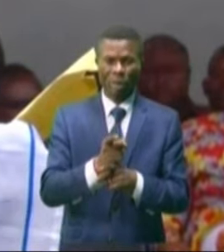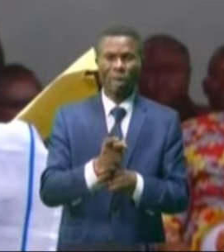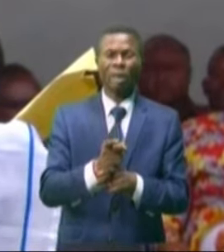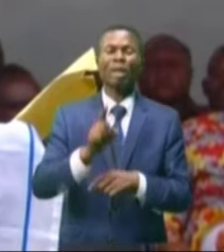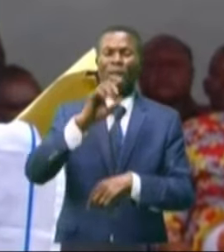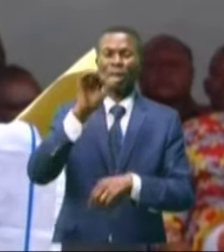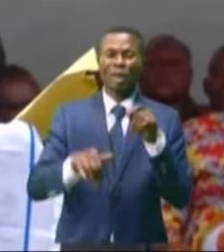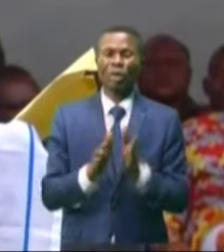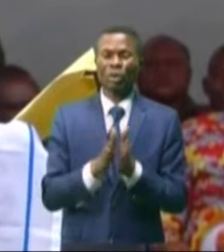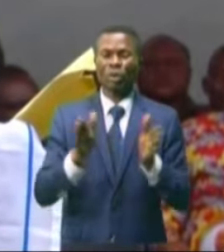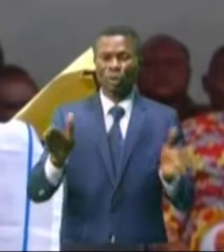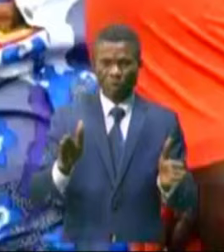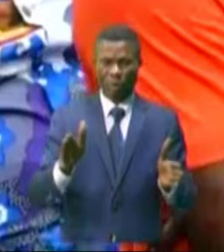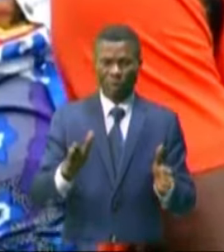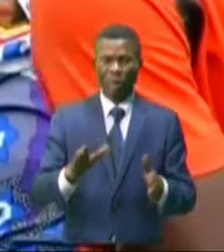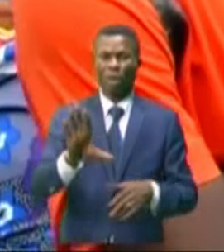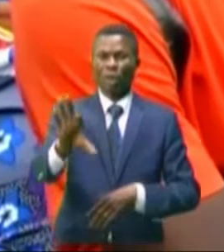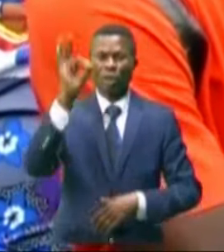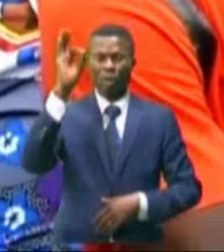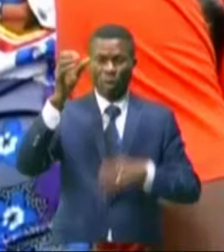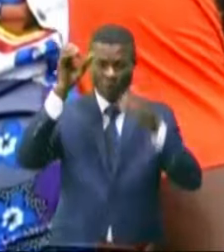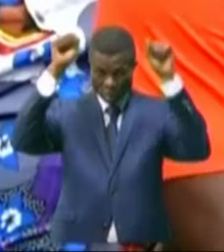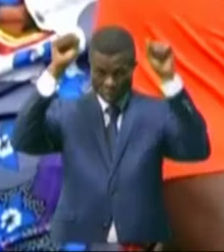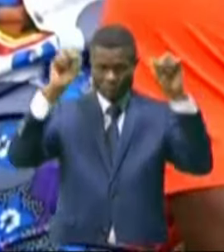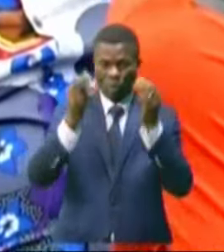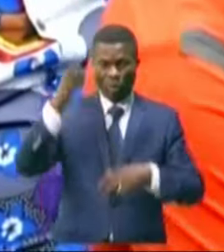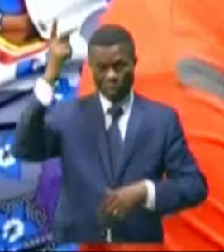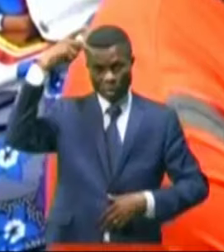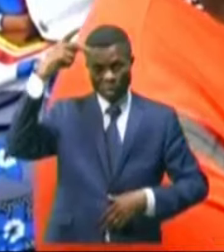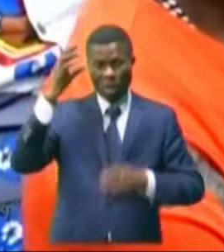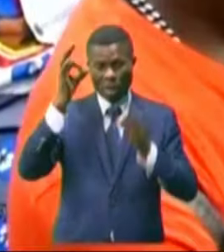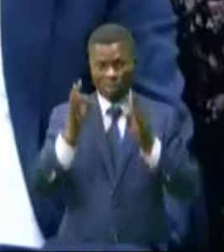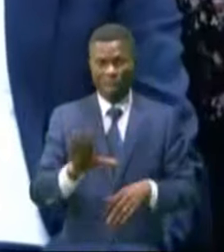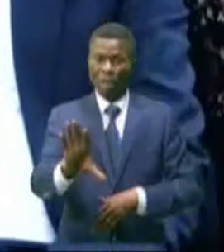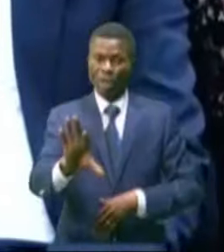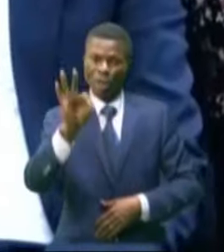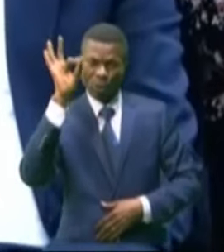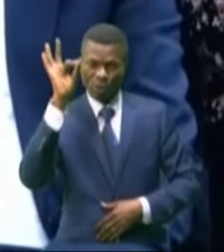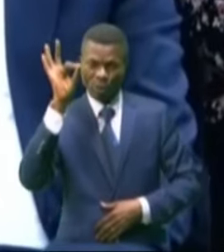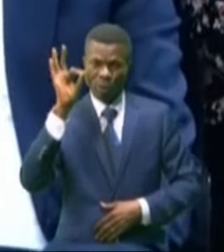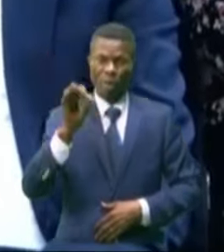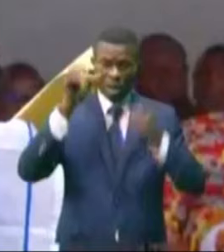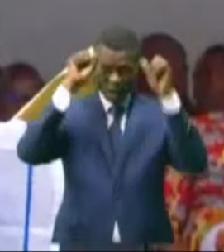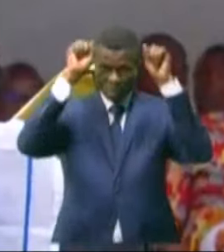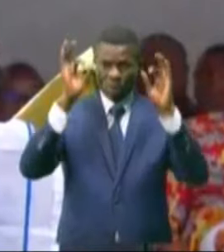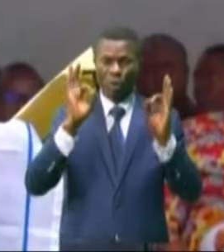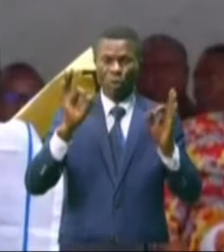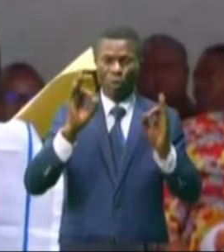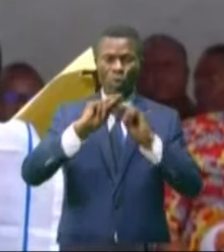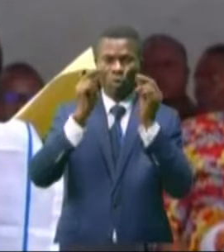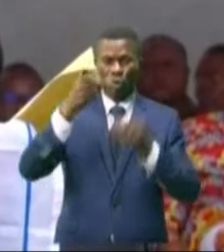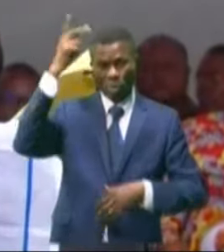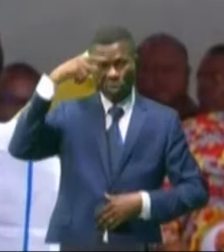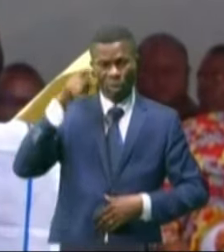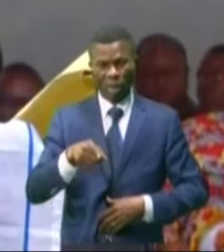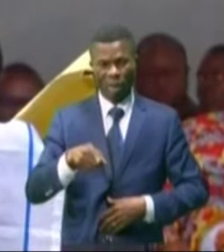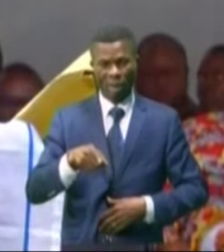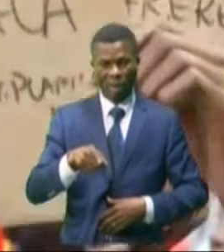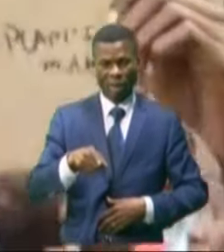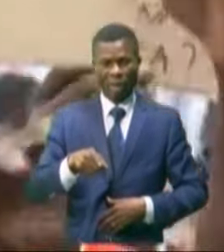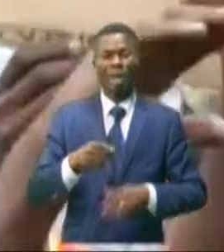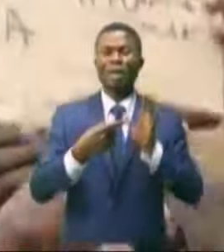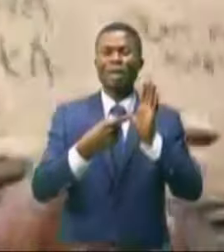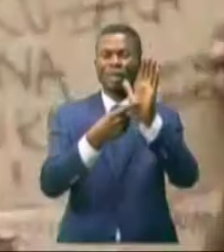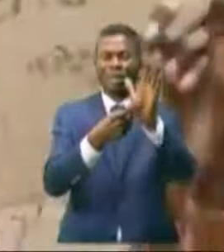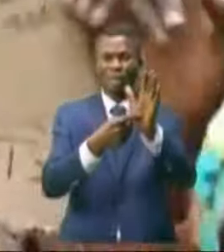secrétaire général nommé par le président du parti, mais pour désigner un nouveau président du parti. Cela démontre